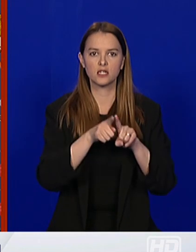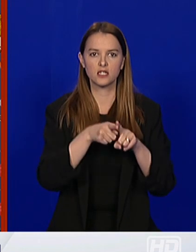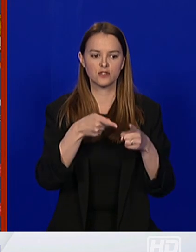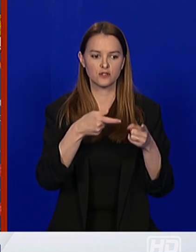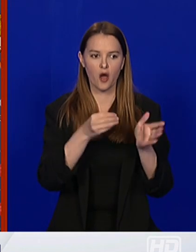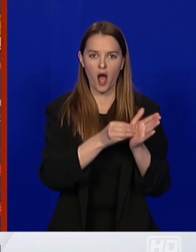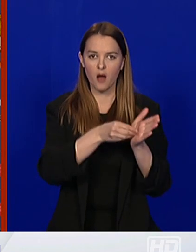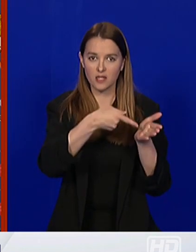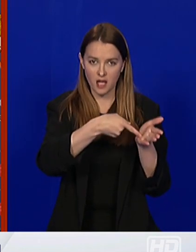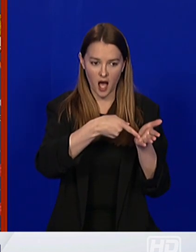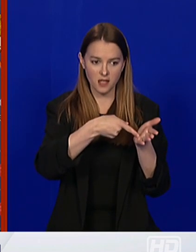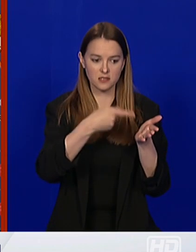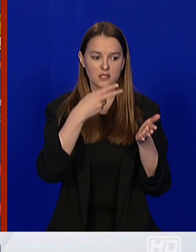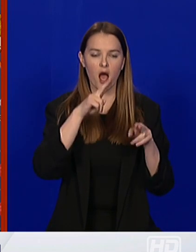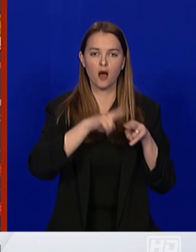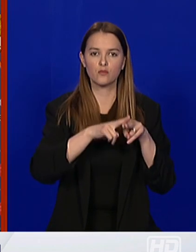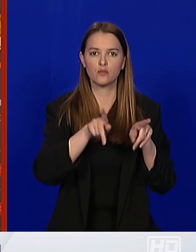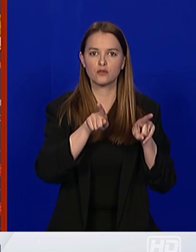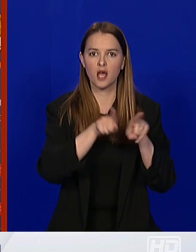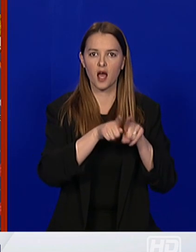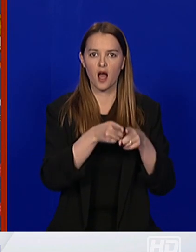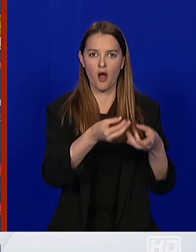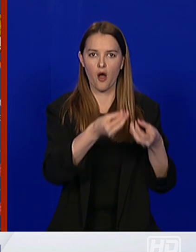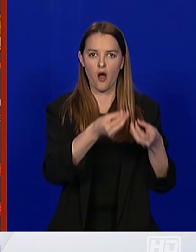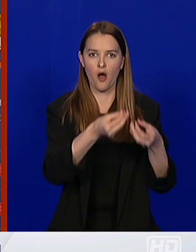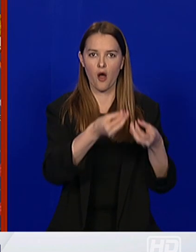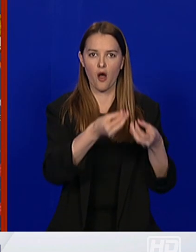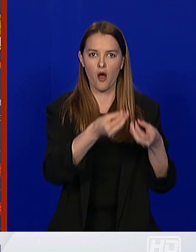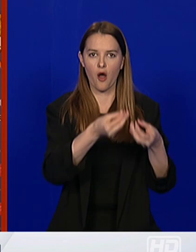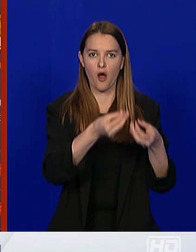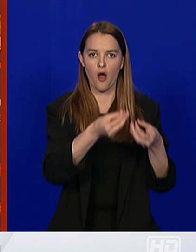dakle provoditi asistirana samo